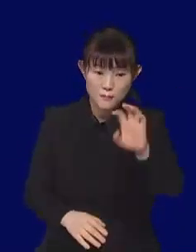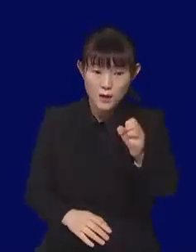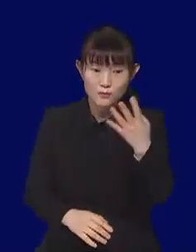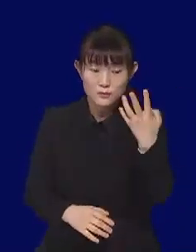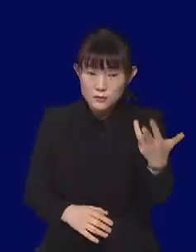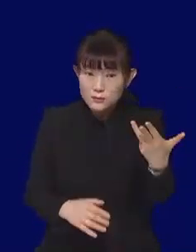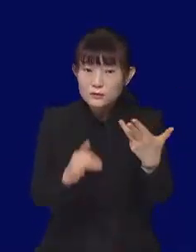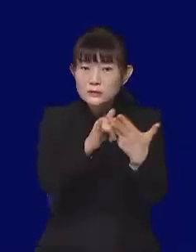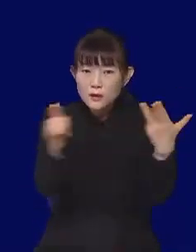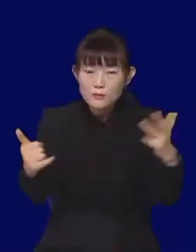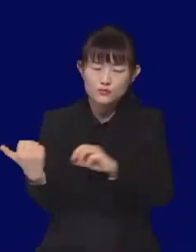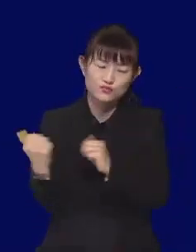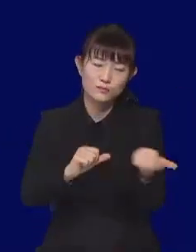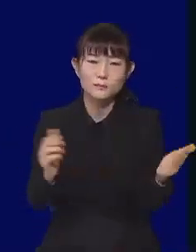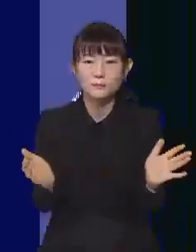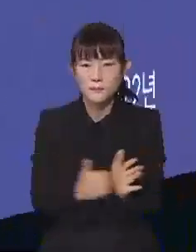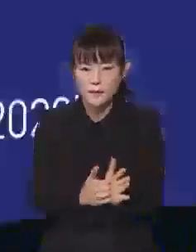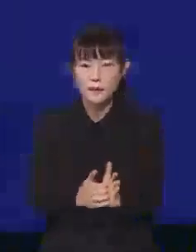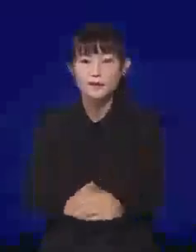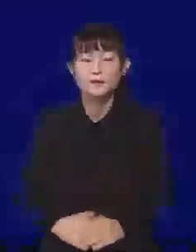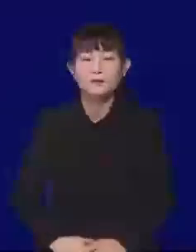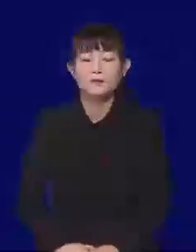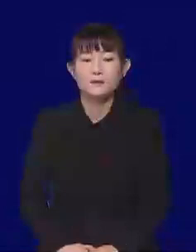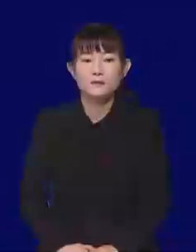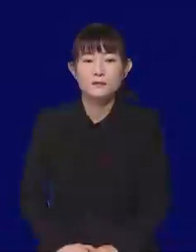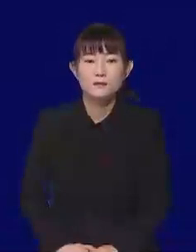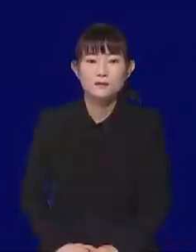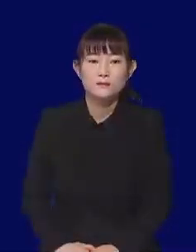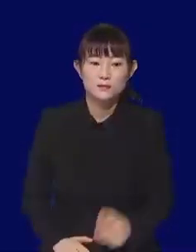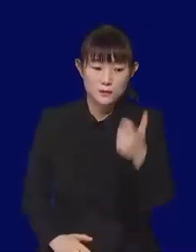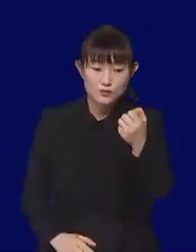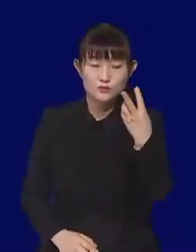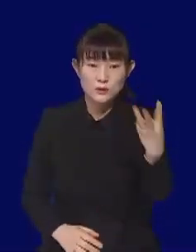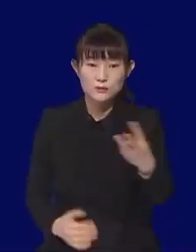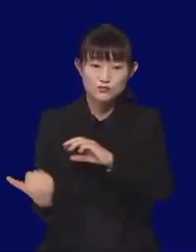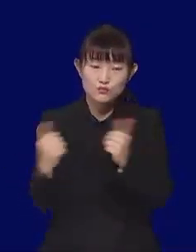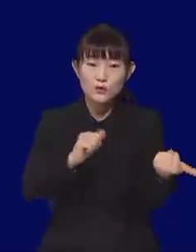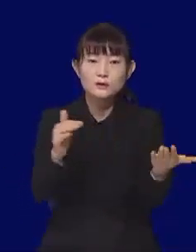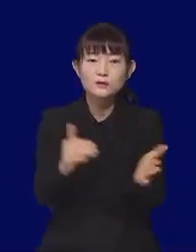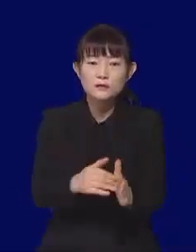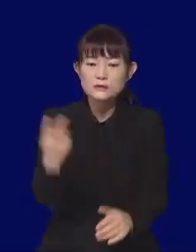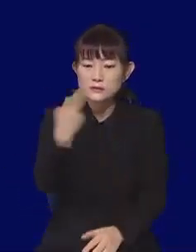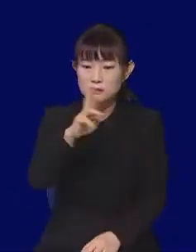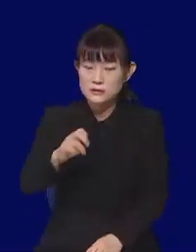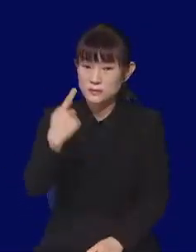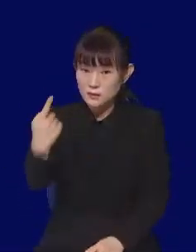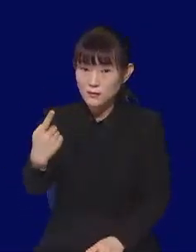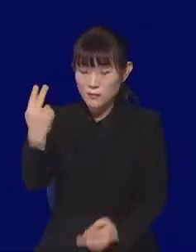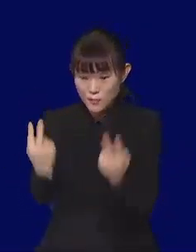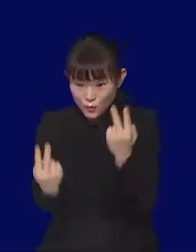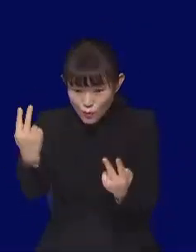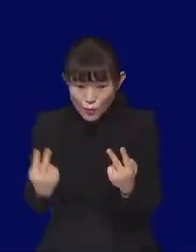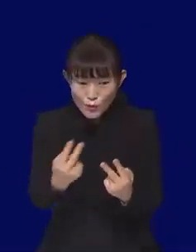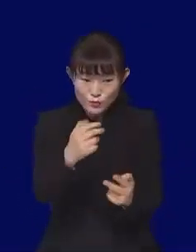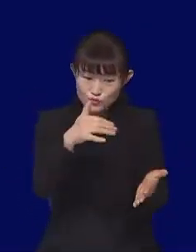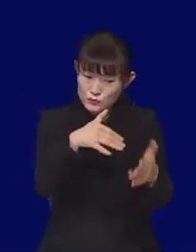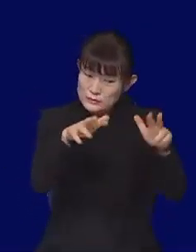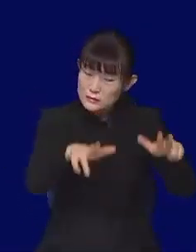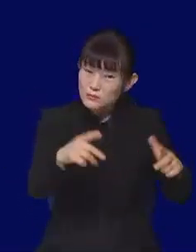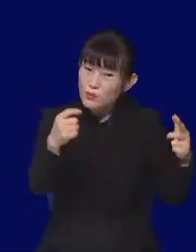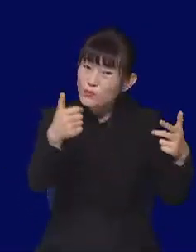노동자가 현장에서 목숨을 잃었습니다. 63명이 숨졌던 2021년과 비교하면 소폭